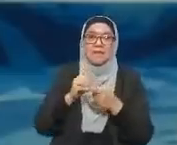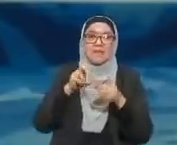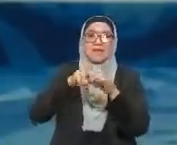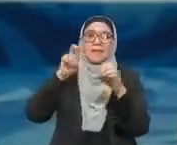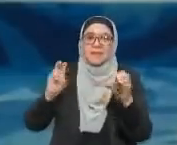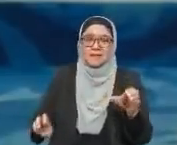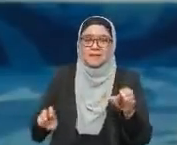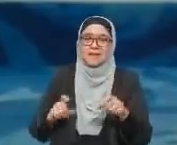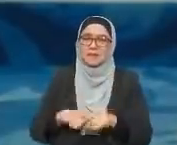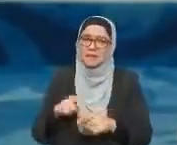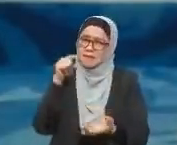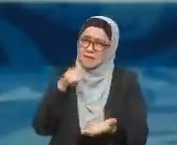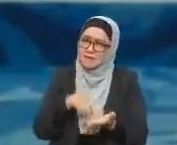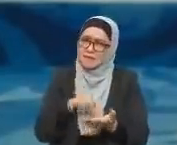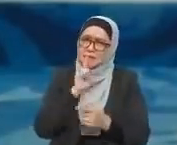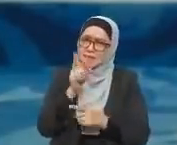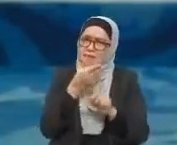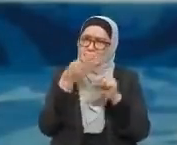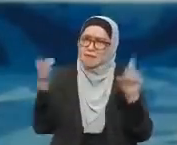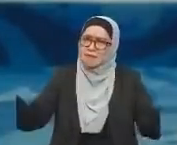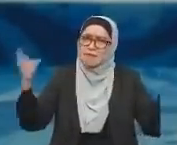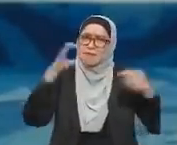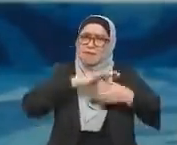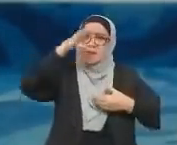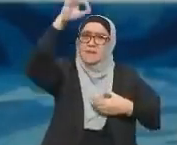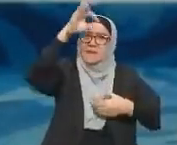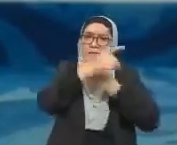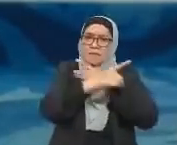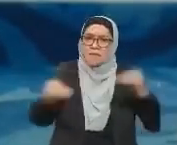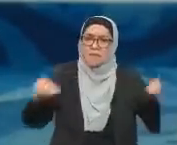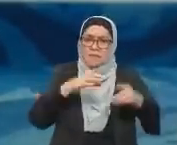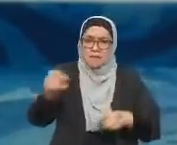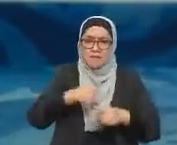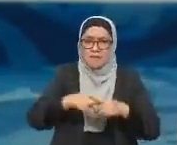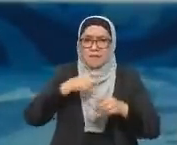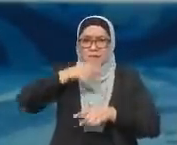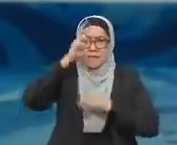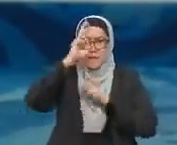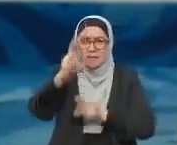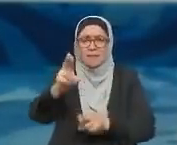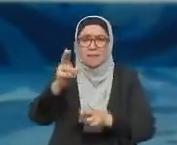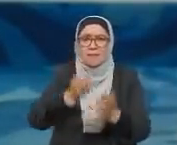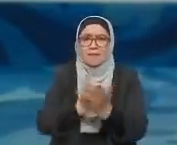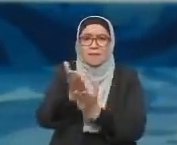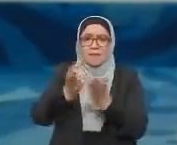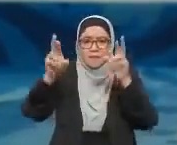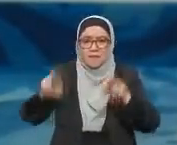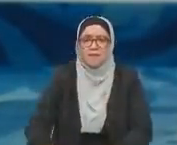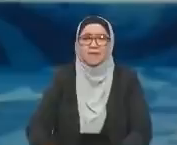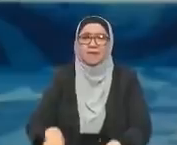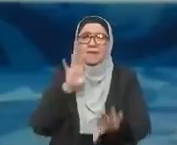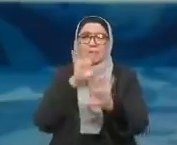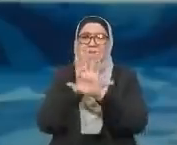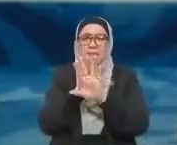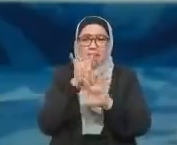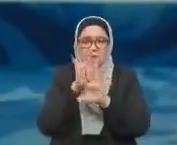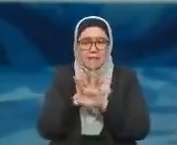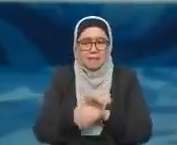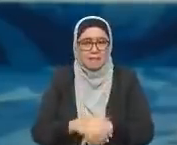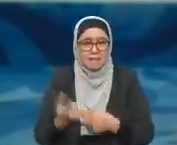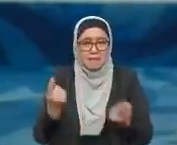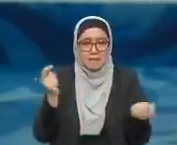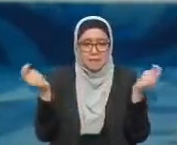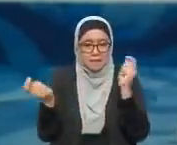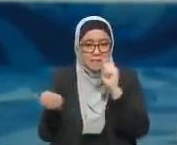Saya lagi dapat semangat demokrasi dan menghormati hak rakyat yang ramai dan ujian demikian pindahan perlembagaan